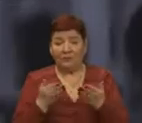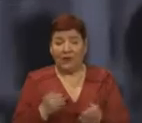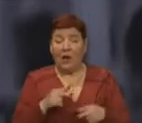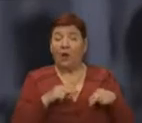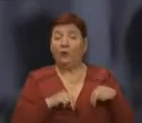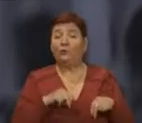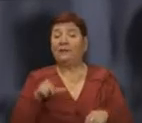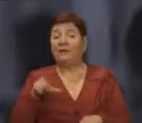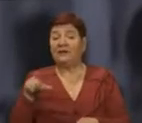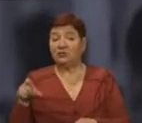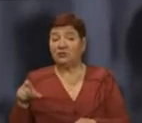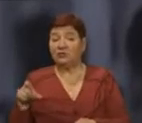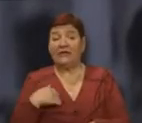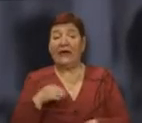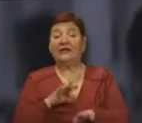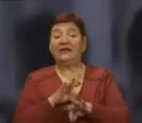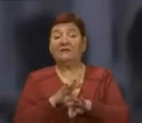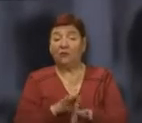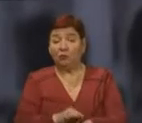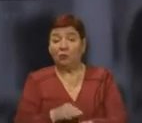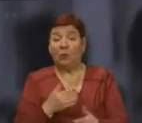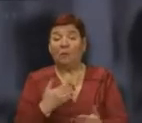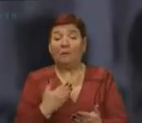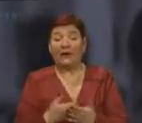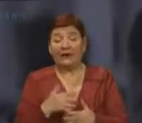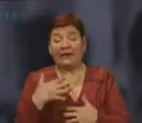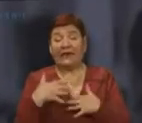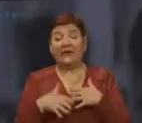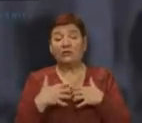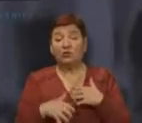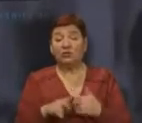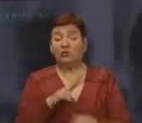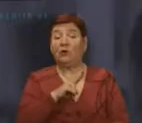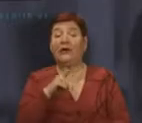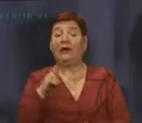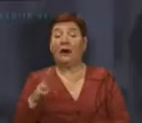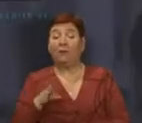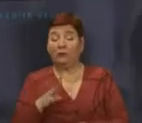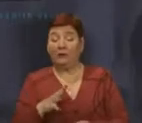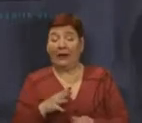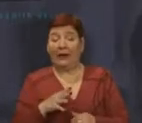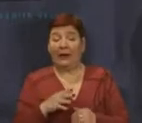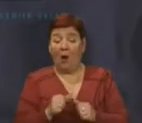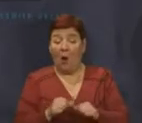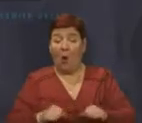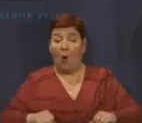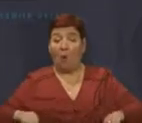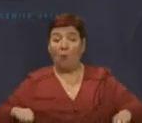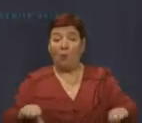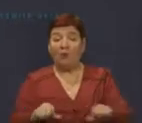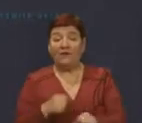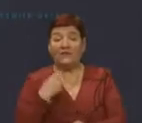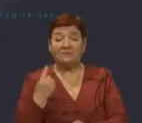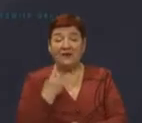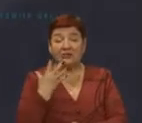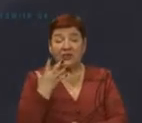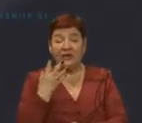люди ж працюють. Я вам наведу приклад Херсонщини, яка була окупована в перші дні, і коли